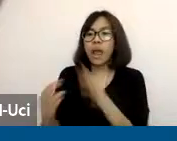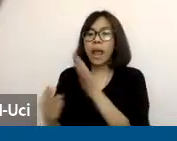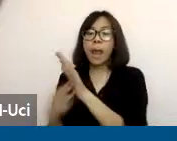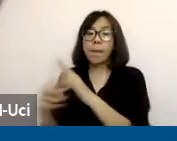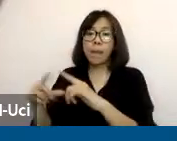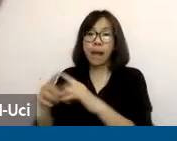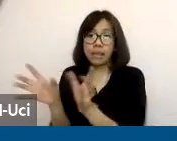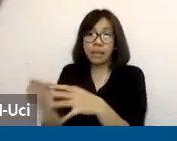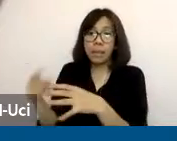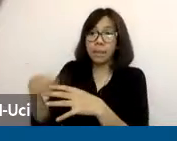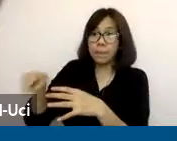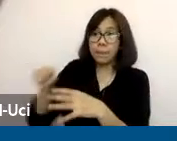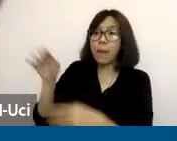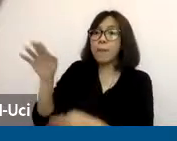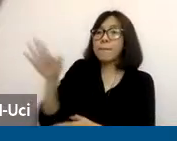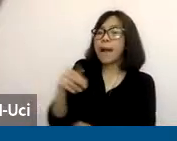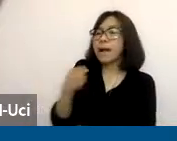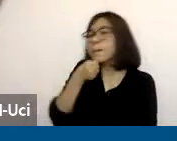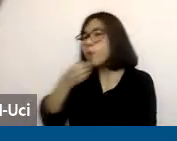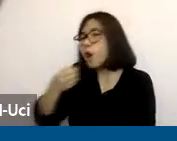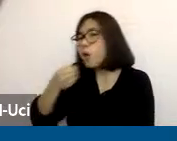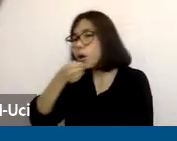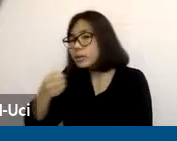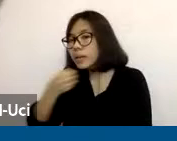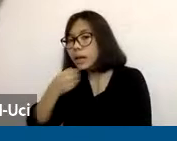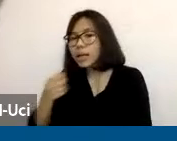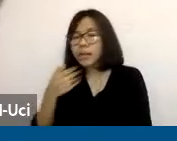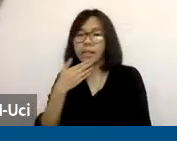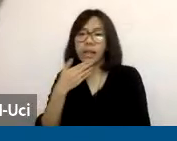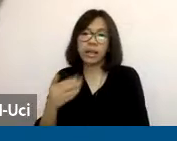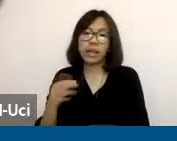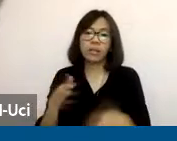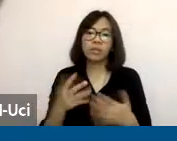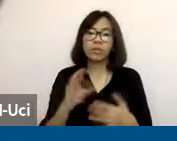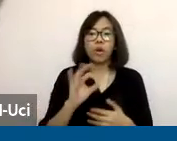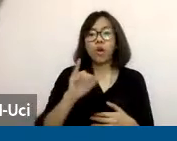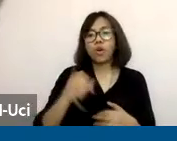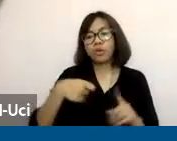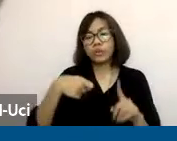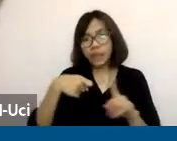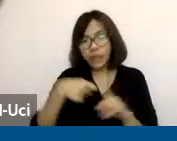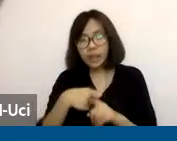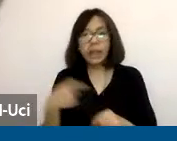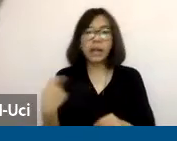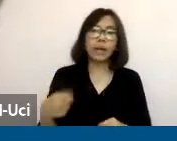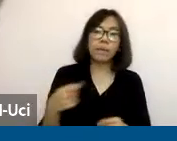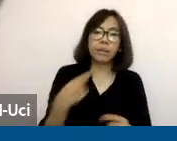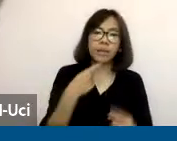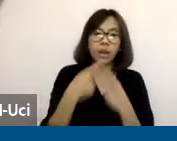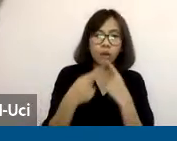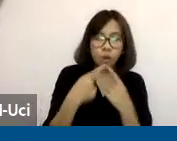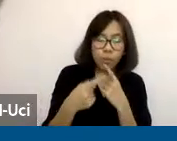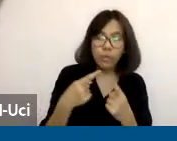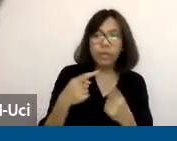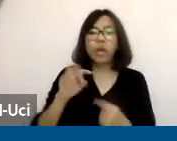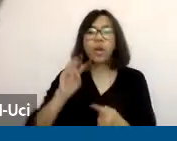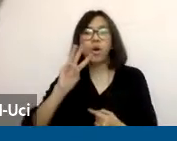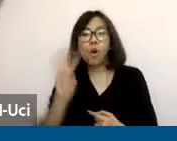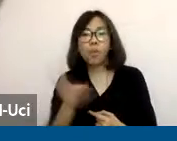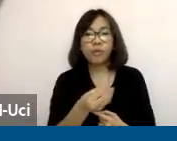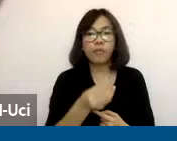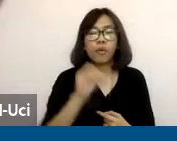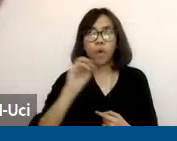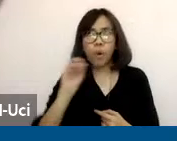Agung atau Emma Otoritas Jasa Keuangan OJK dan juga Kementerian komunikasi dan Informatika atau